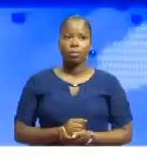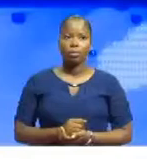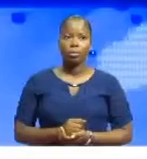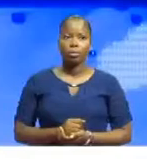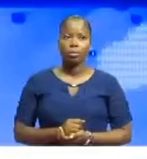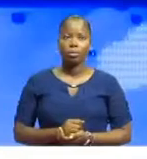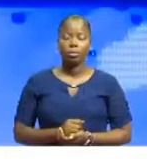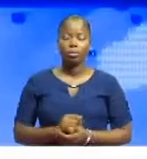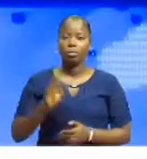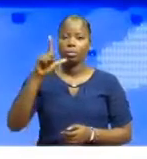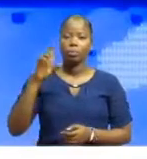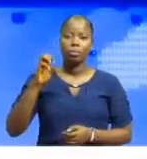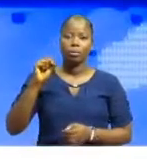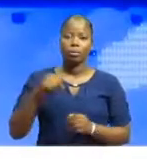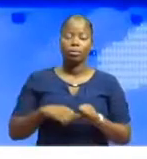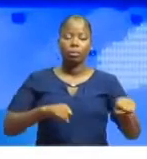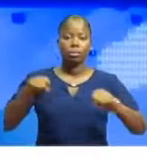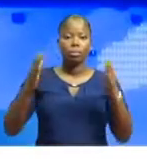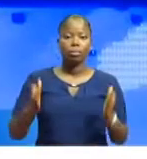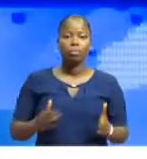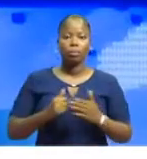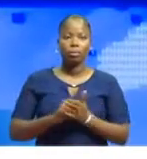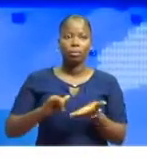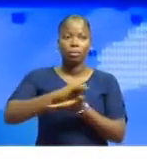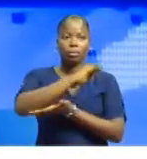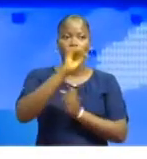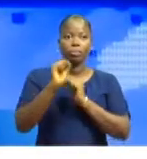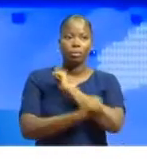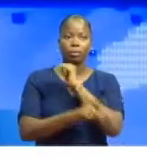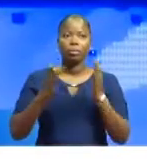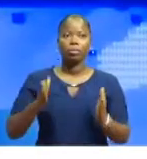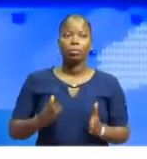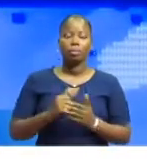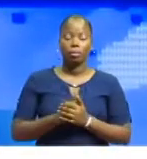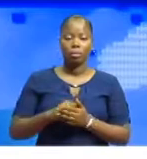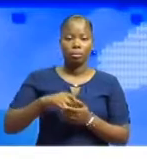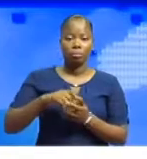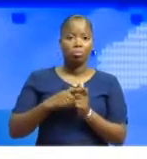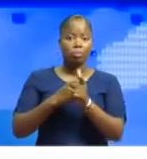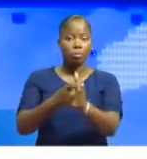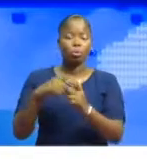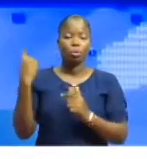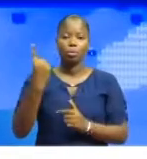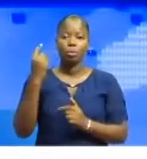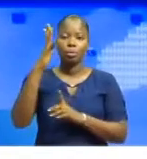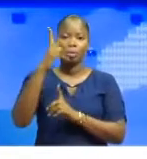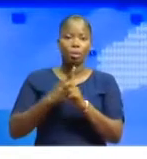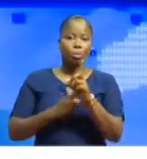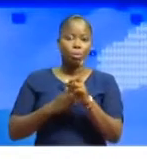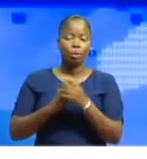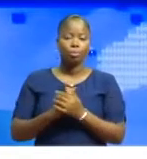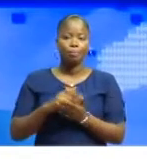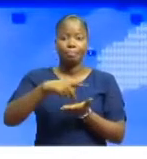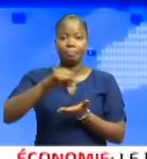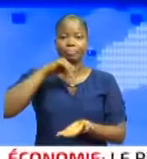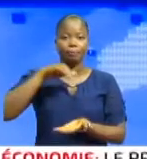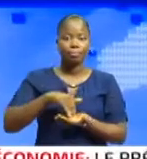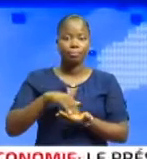les agents de la défunte compagnie aérienne sénégal airlines ou courent toujours derrière cinq mois de salaire ces ex travailleurs